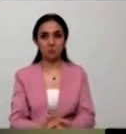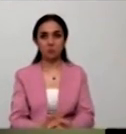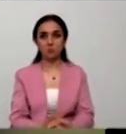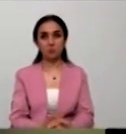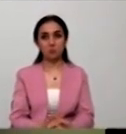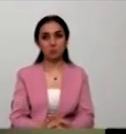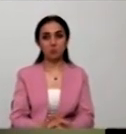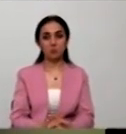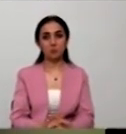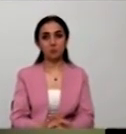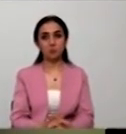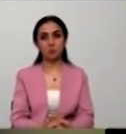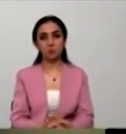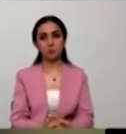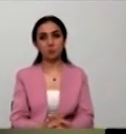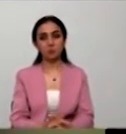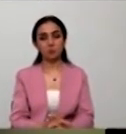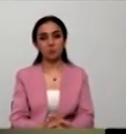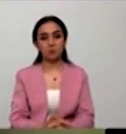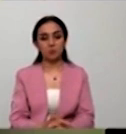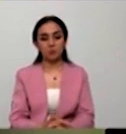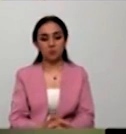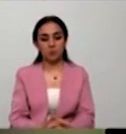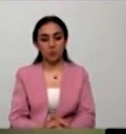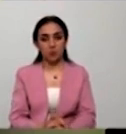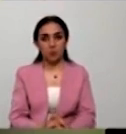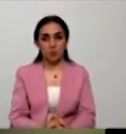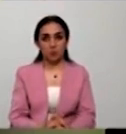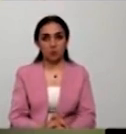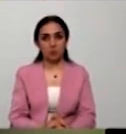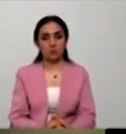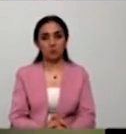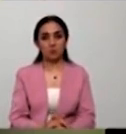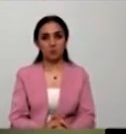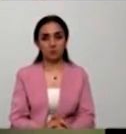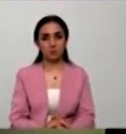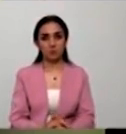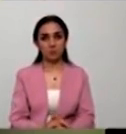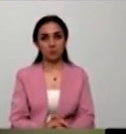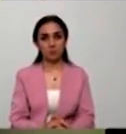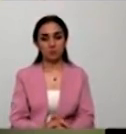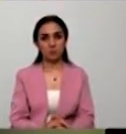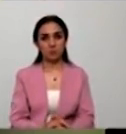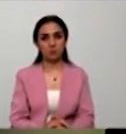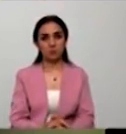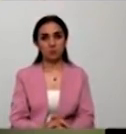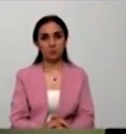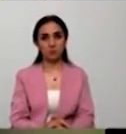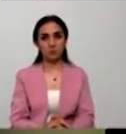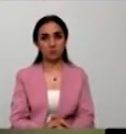bu 3 yoshdan ortiq, ya'ni 3 yoshdan katta. Bu hodisamiz muqarrar hodisa hisoblanadi.